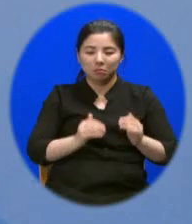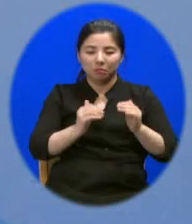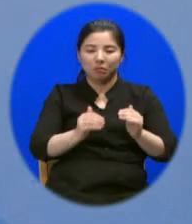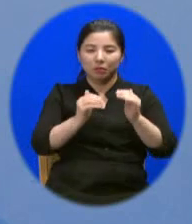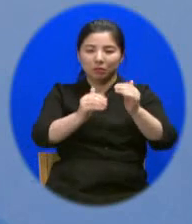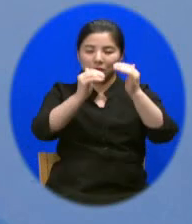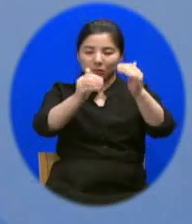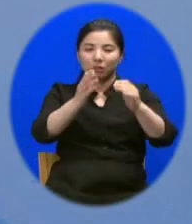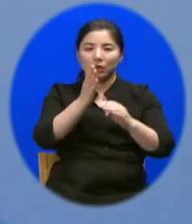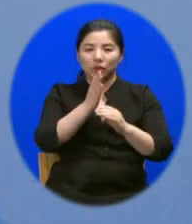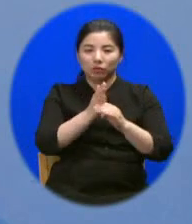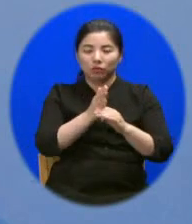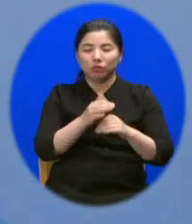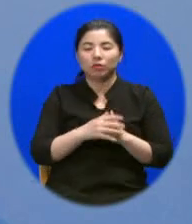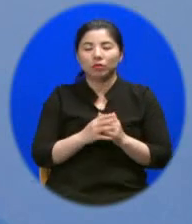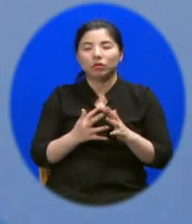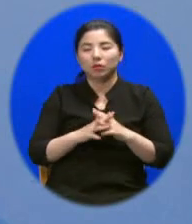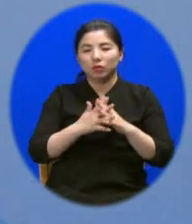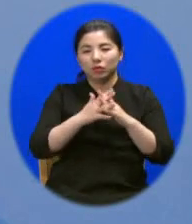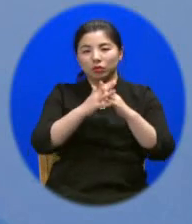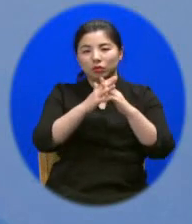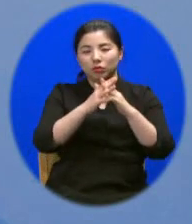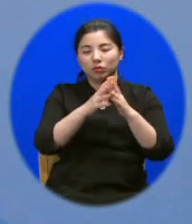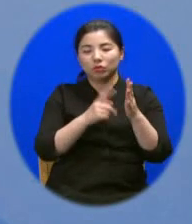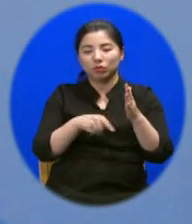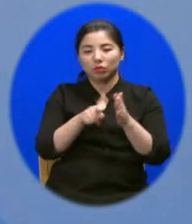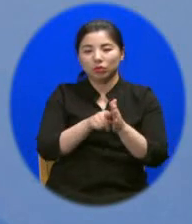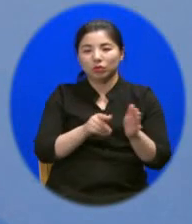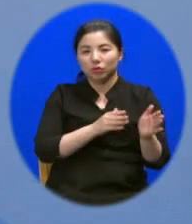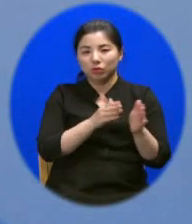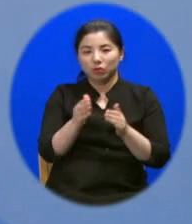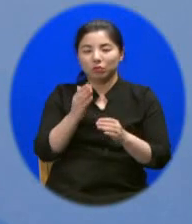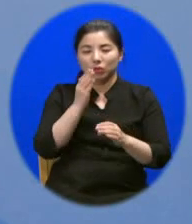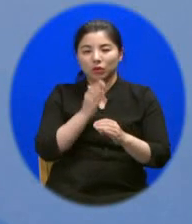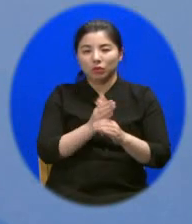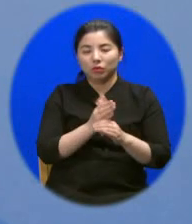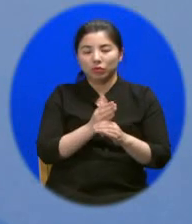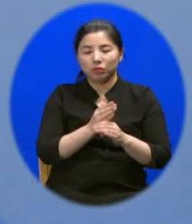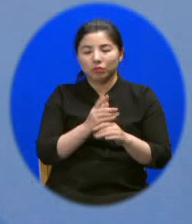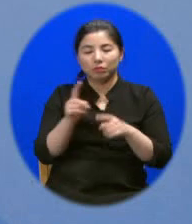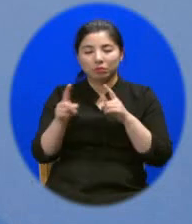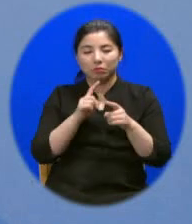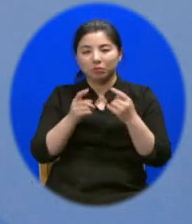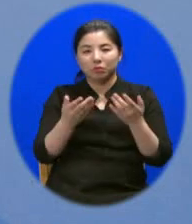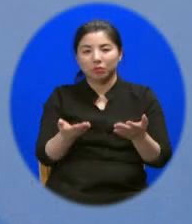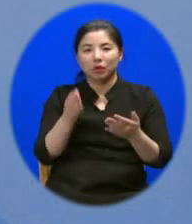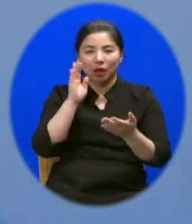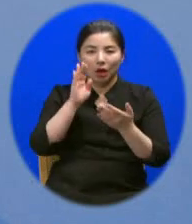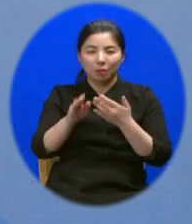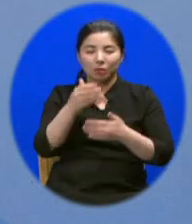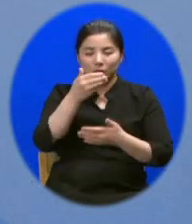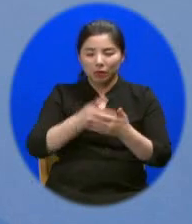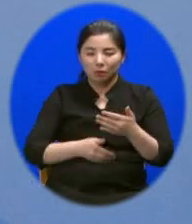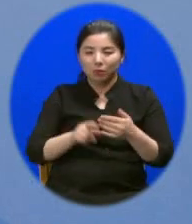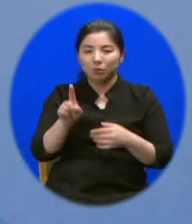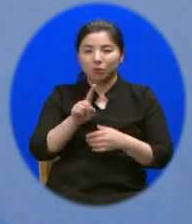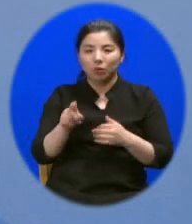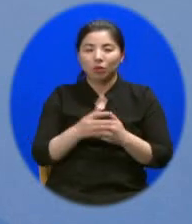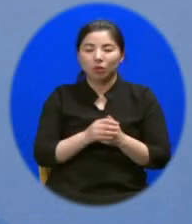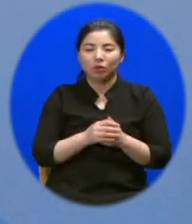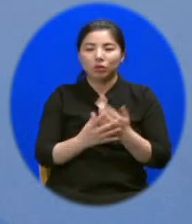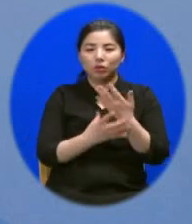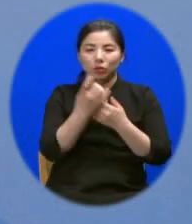그 공 그 건축을 위한 진행이 이루어지고 있던 말씀드리는데 앞으로 남은 과제는 2